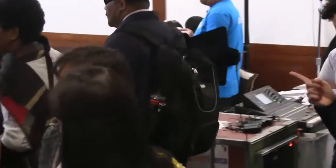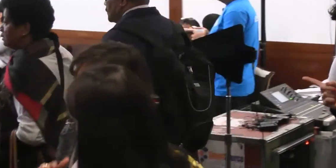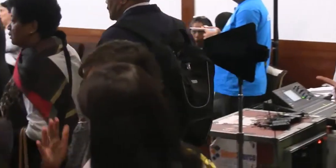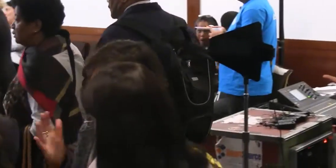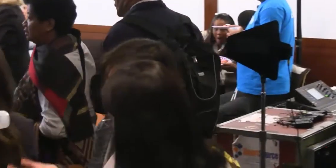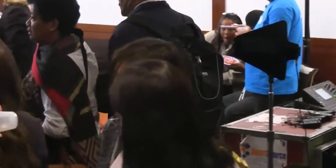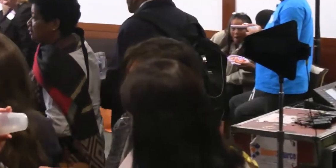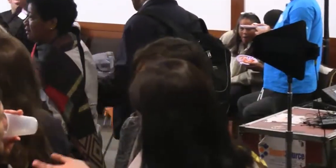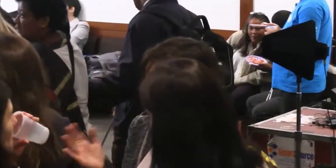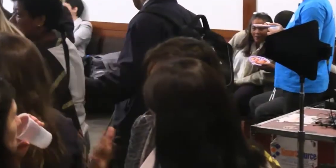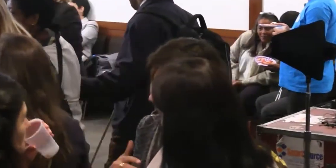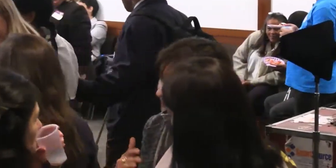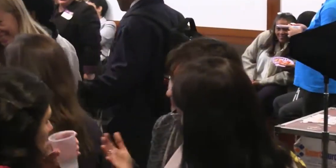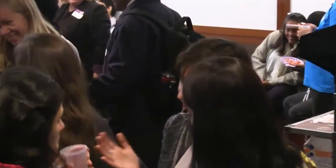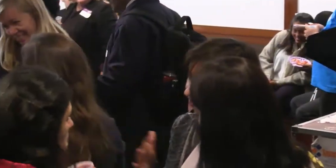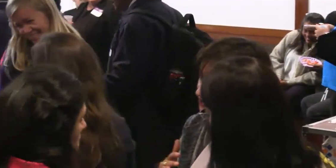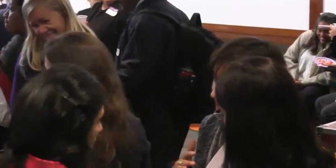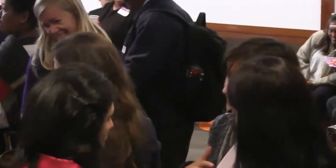ayé